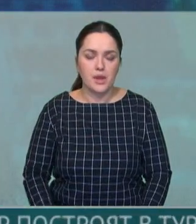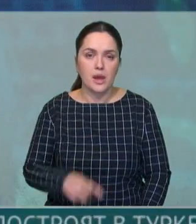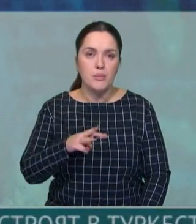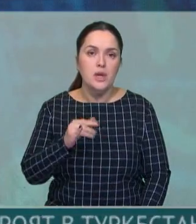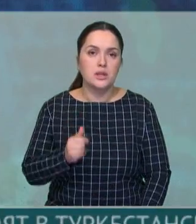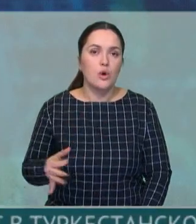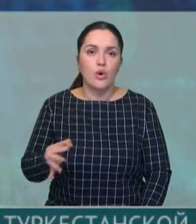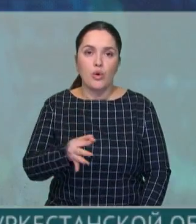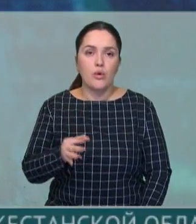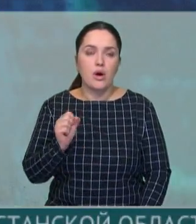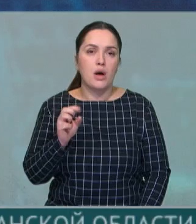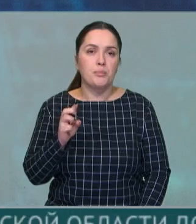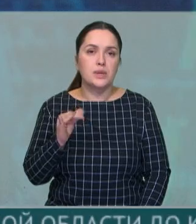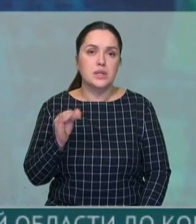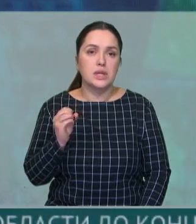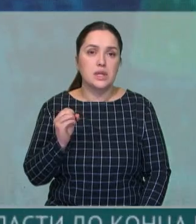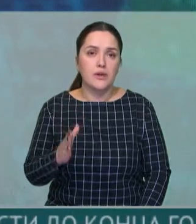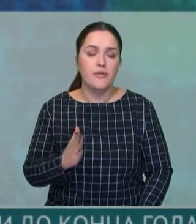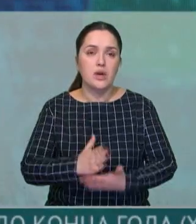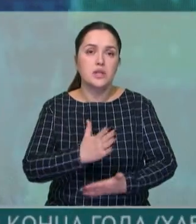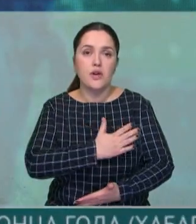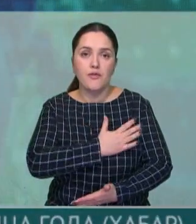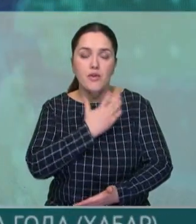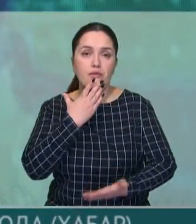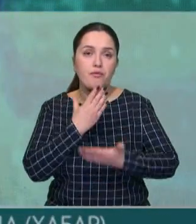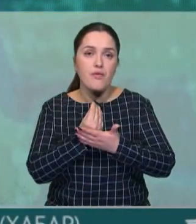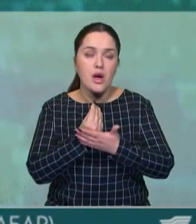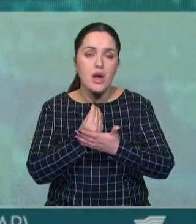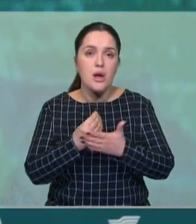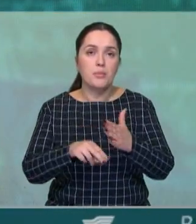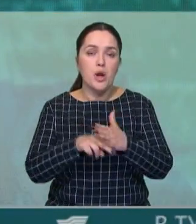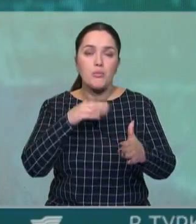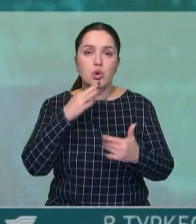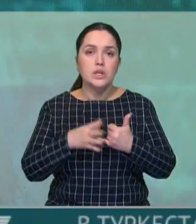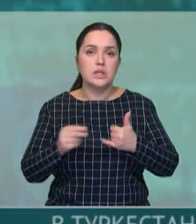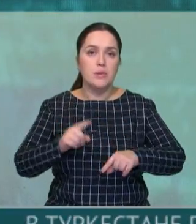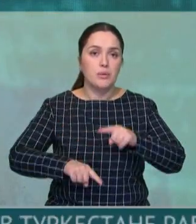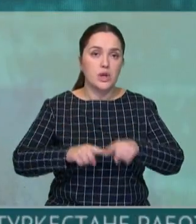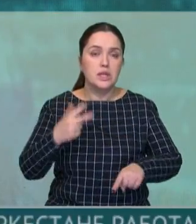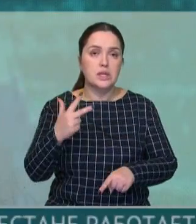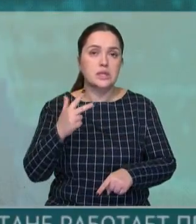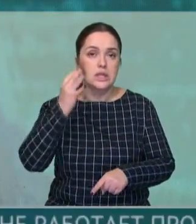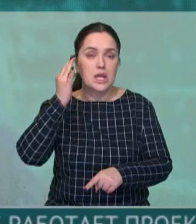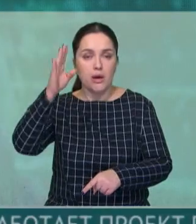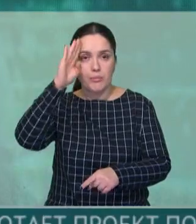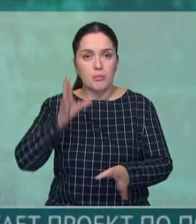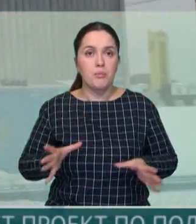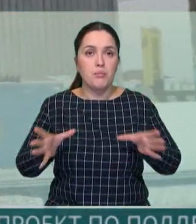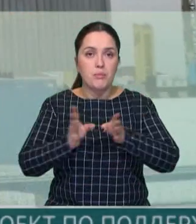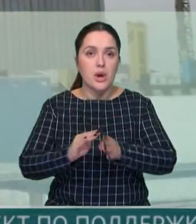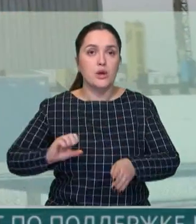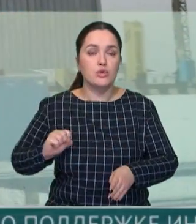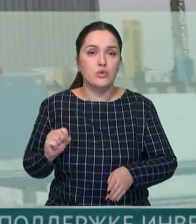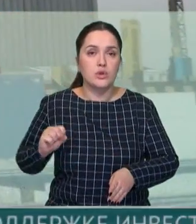Жителя Мангистауской области Канат Абдиев вдохновляет своим примером многих земляков. 30-летний парень вместе с друзьями построил